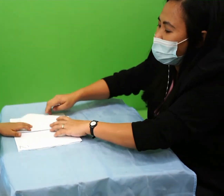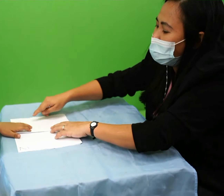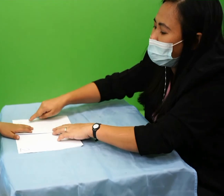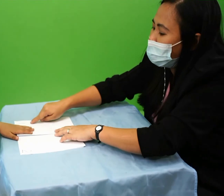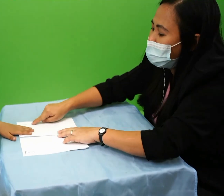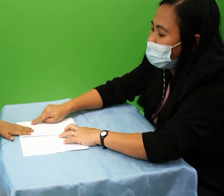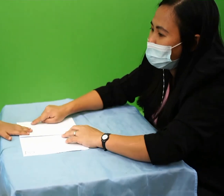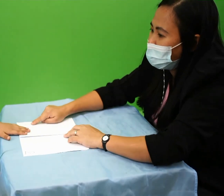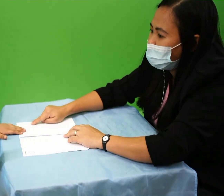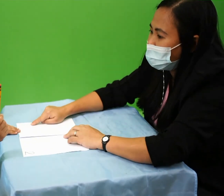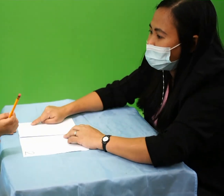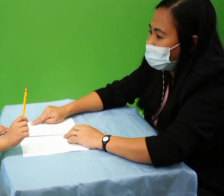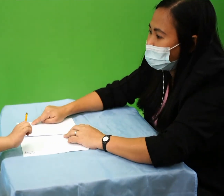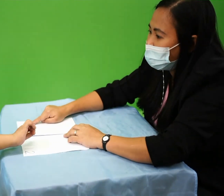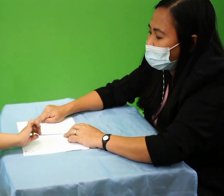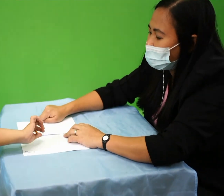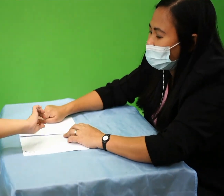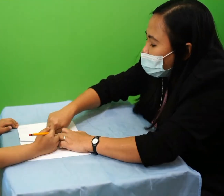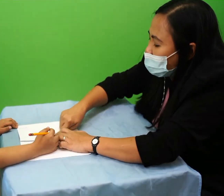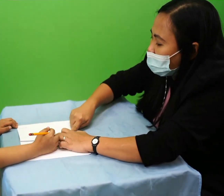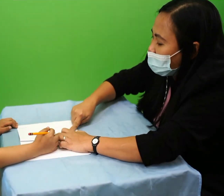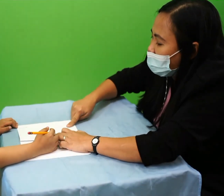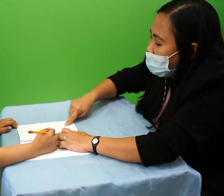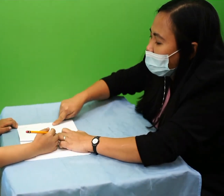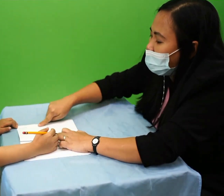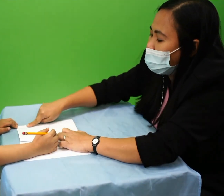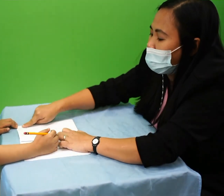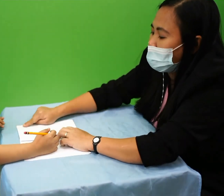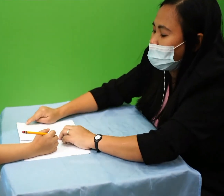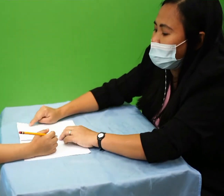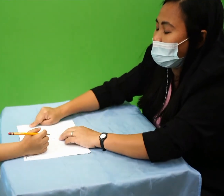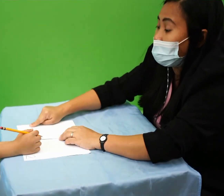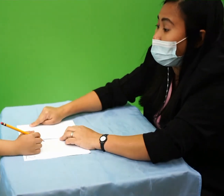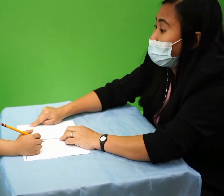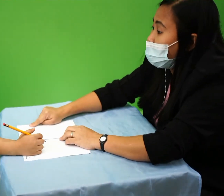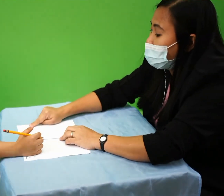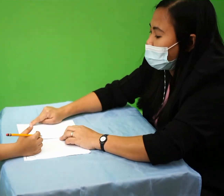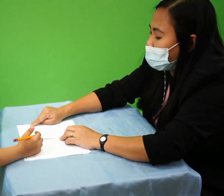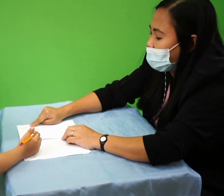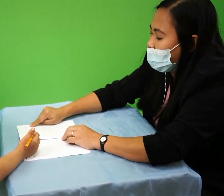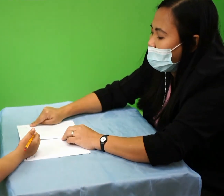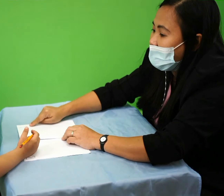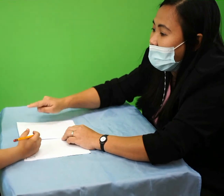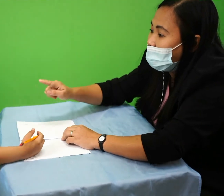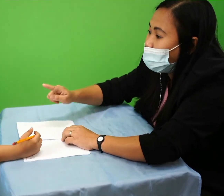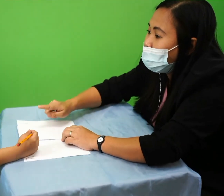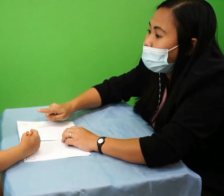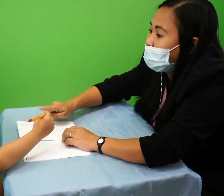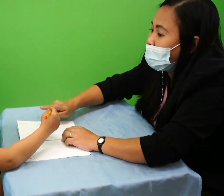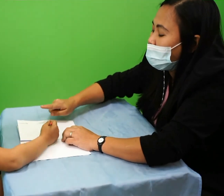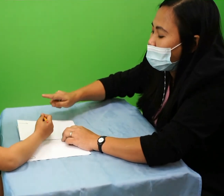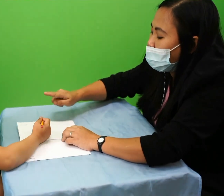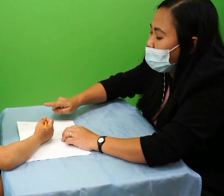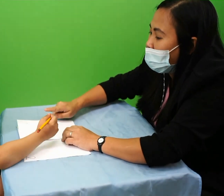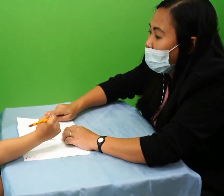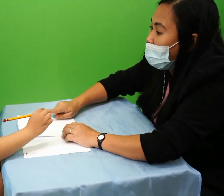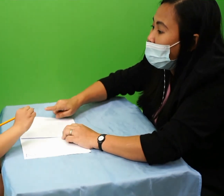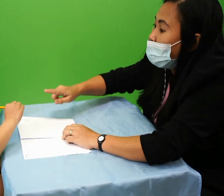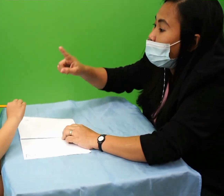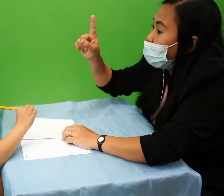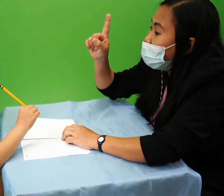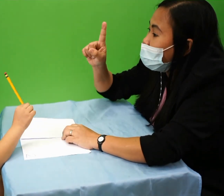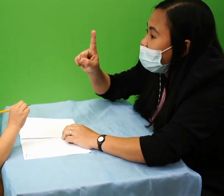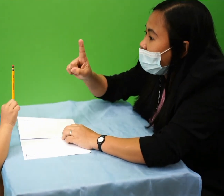Okay, unsa man nga numero? Usa. Sa pahina, nga dunay nakasuwat nga numero usa, atong i-dibuho